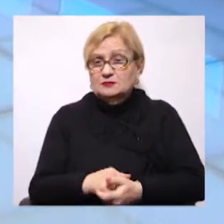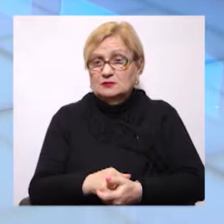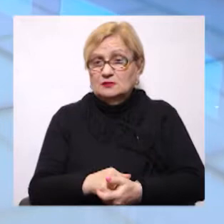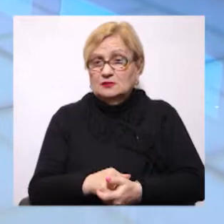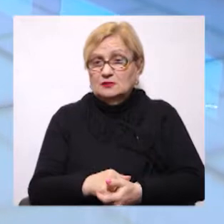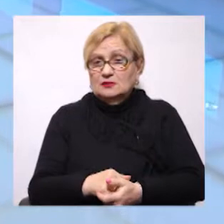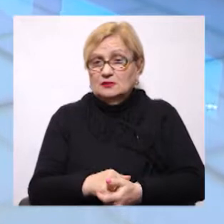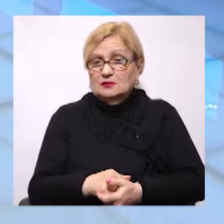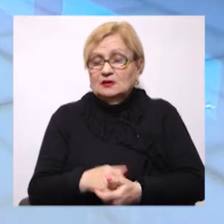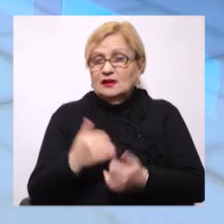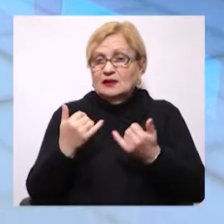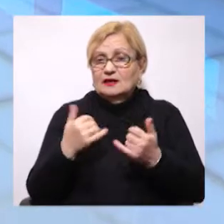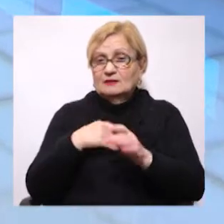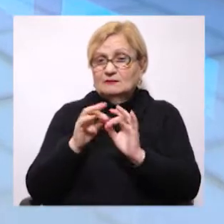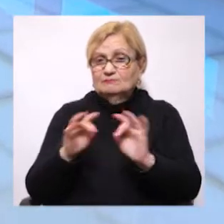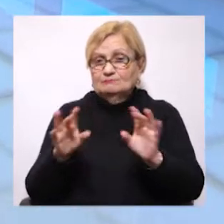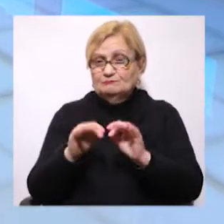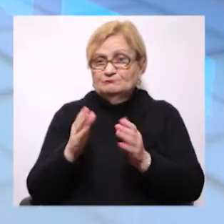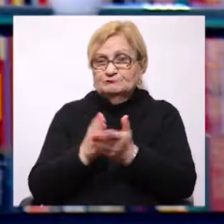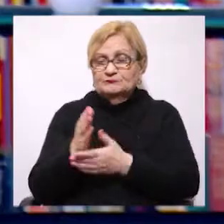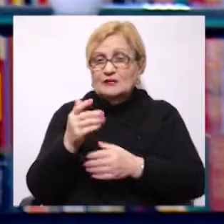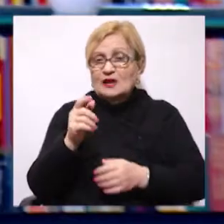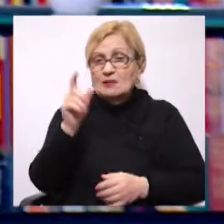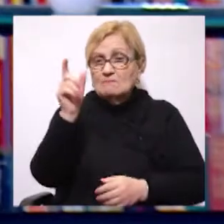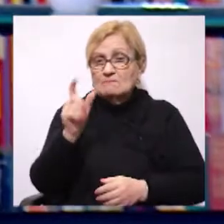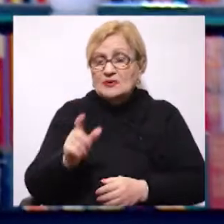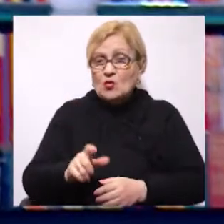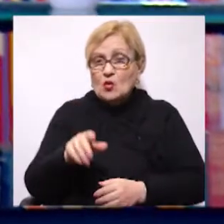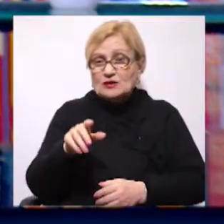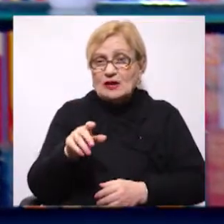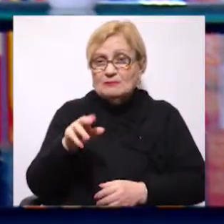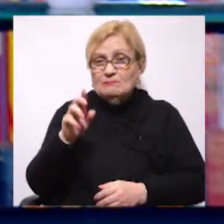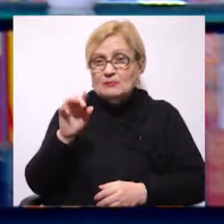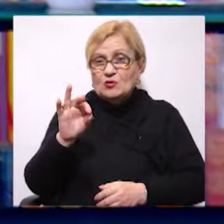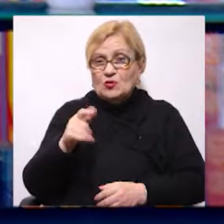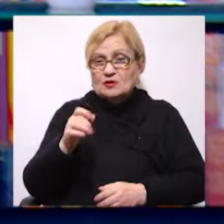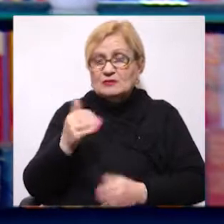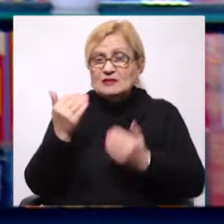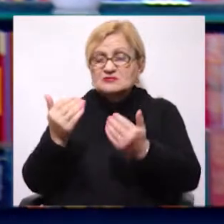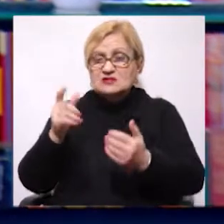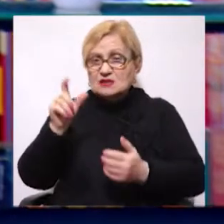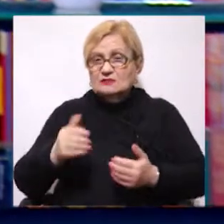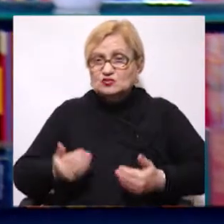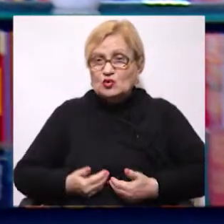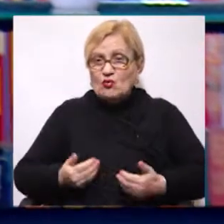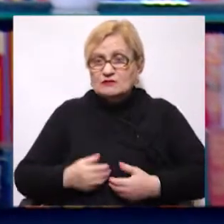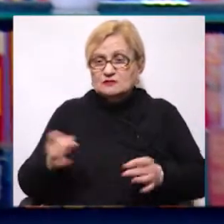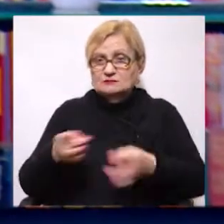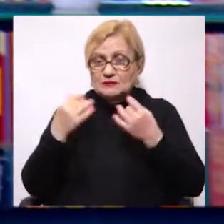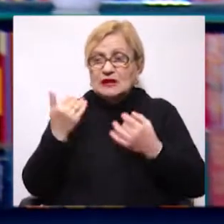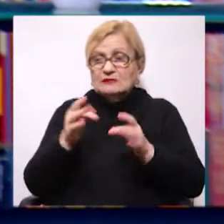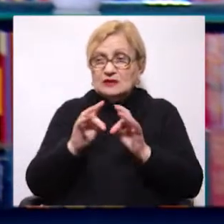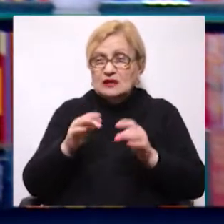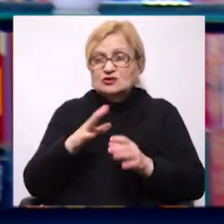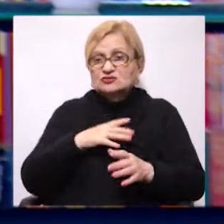ახლა ორიოდე სიტყვა საკუთრივ ჟანრის შესახებაც. ბიოგრაფია ადამიანის ცხოვრების აღწერა და ბიოგრაფიული თხრობა